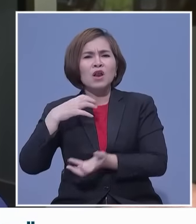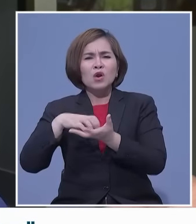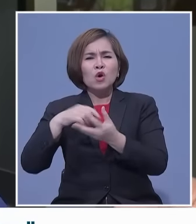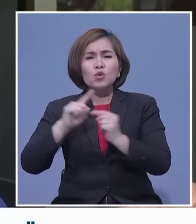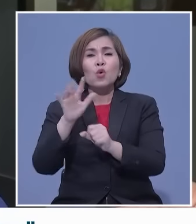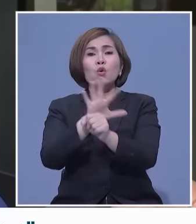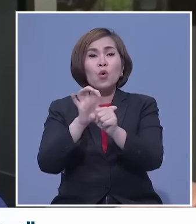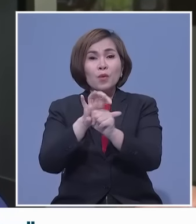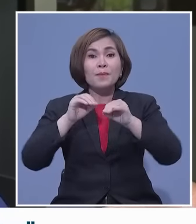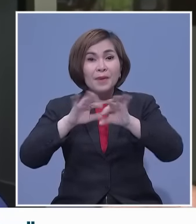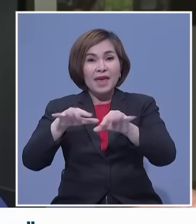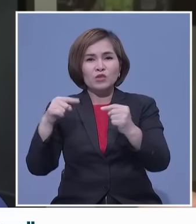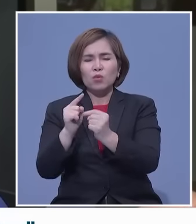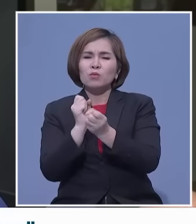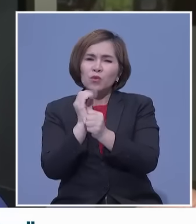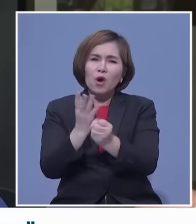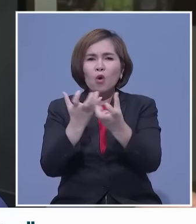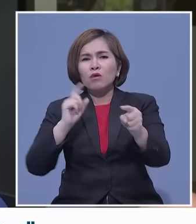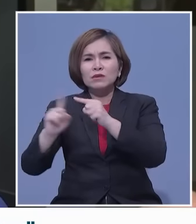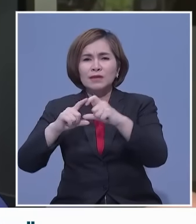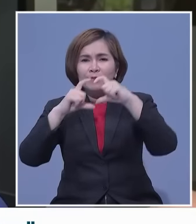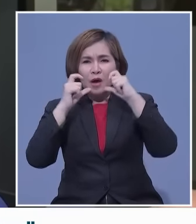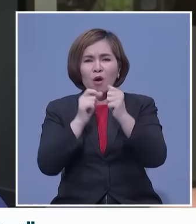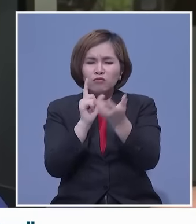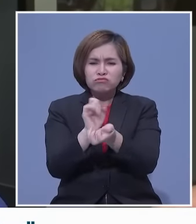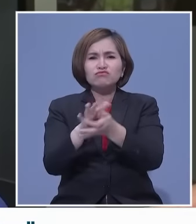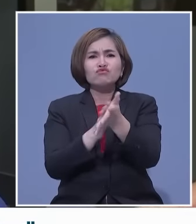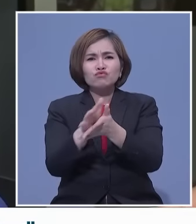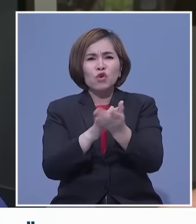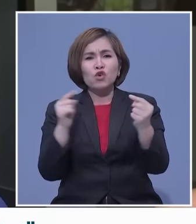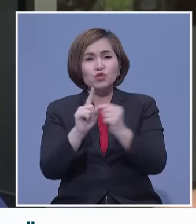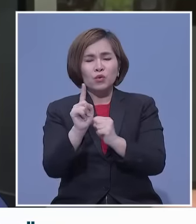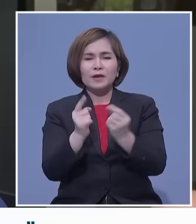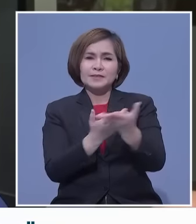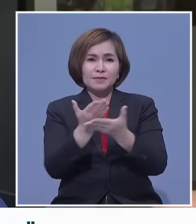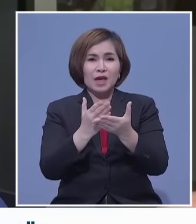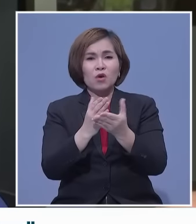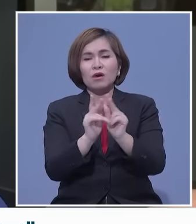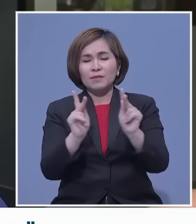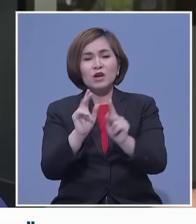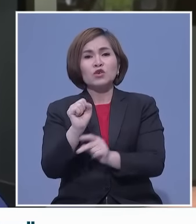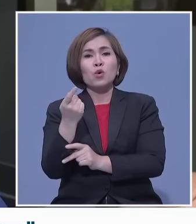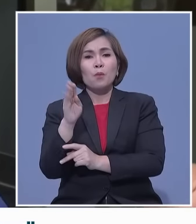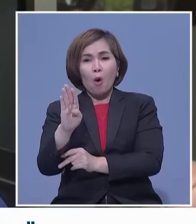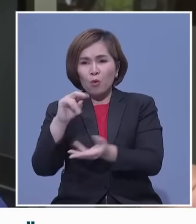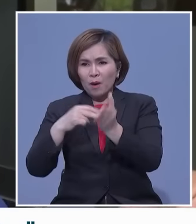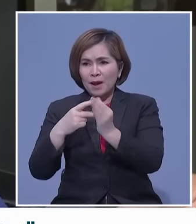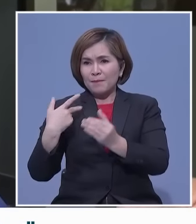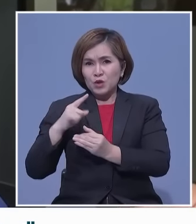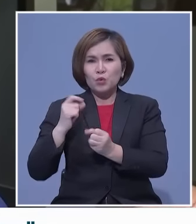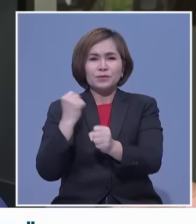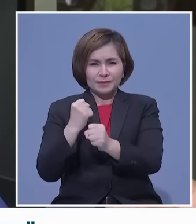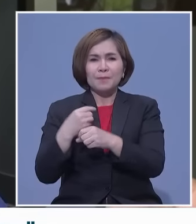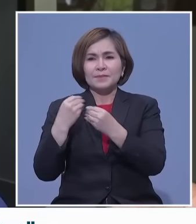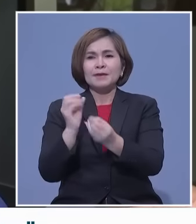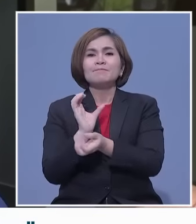บริษัทดังกล่าวบริจาคแอลกอฮอล์และหน้ากากในงานสัมมนาของกรรมาธิการสคบก็ถือว่าเป็นคนที่ทำคุณประโยชน์ให้กับสคบนะ